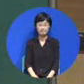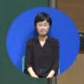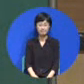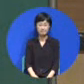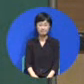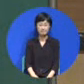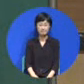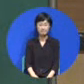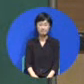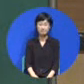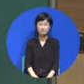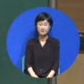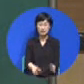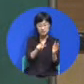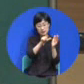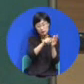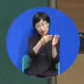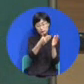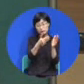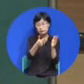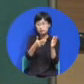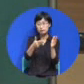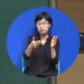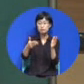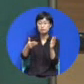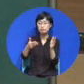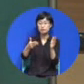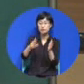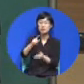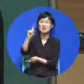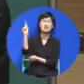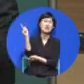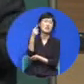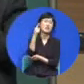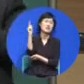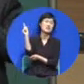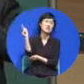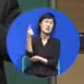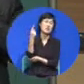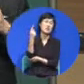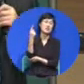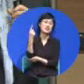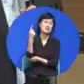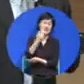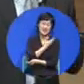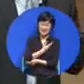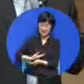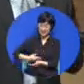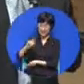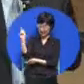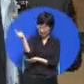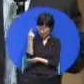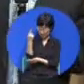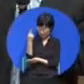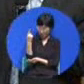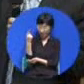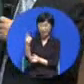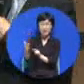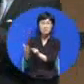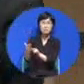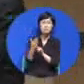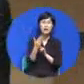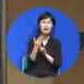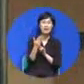한참 있다 일어났죠. Much later, this took place. 하나님이 다윗 같은 인물을 준 겁니다. God attached a